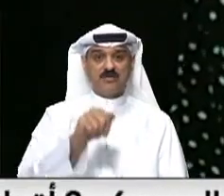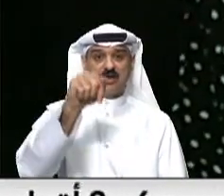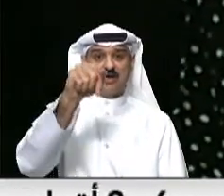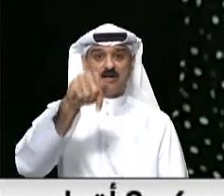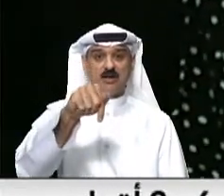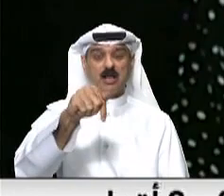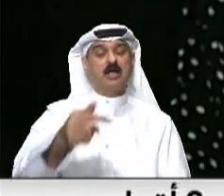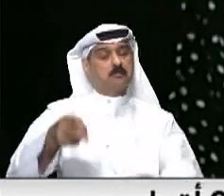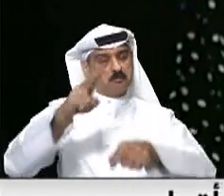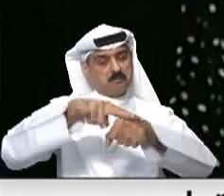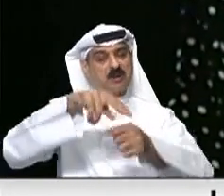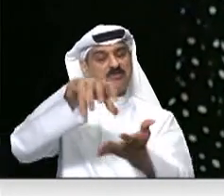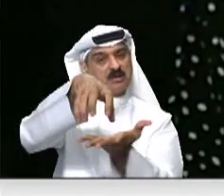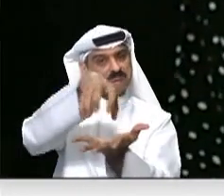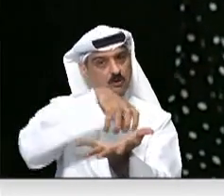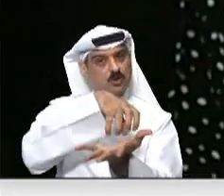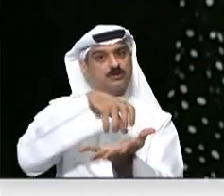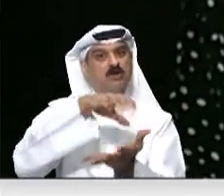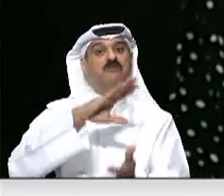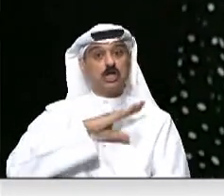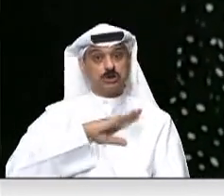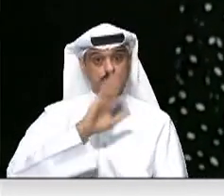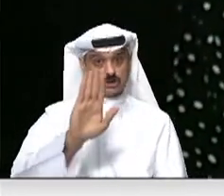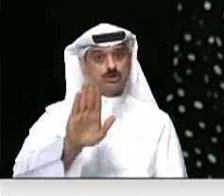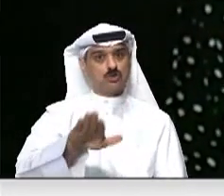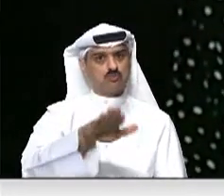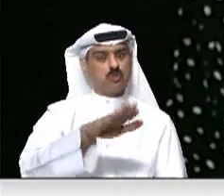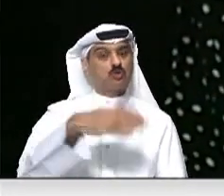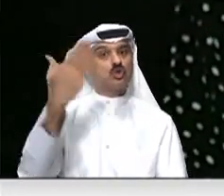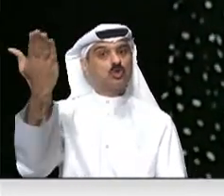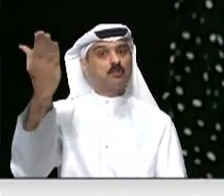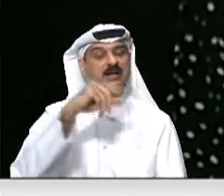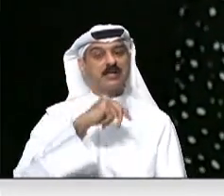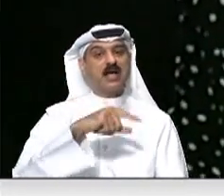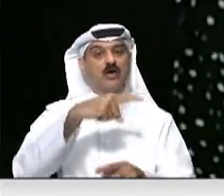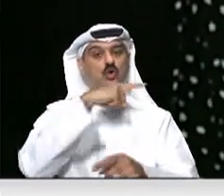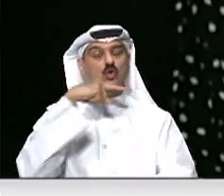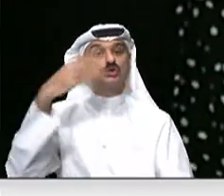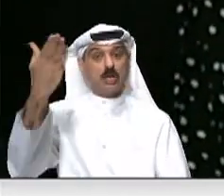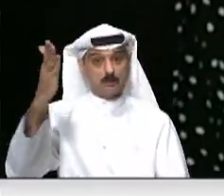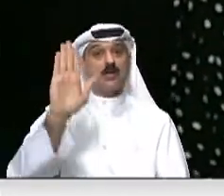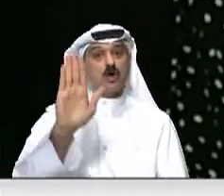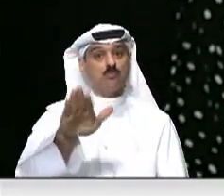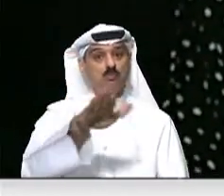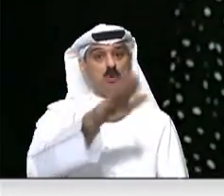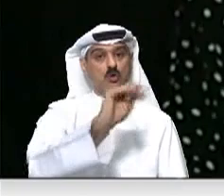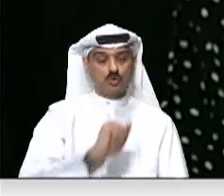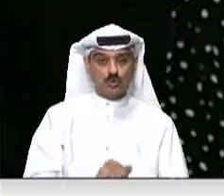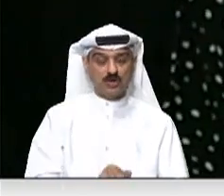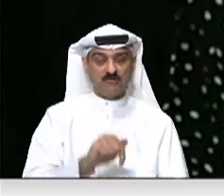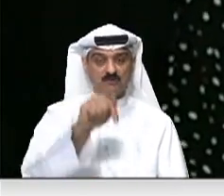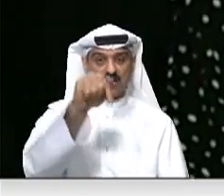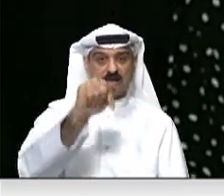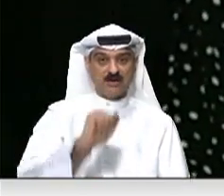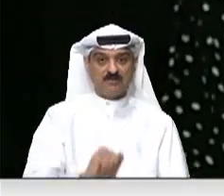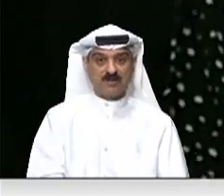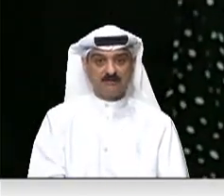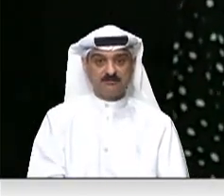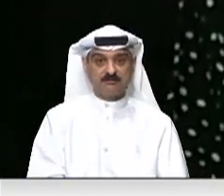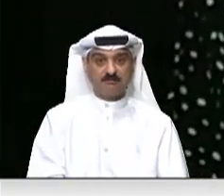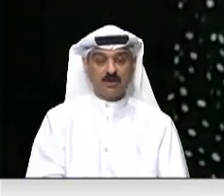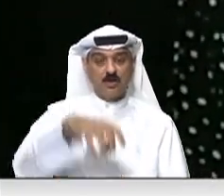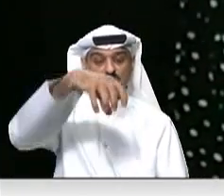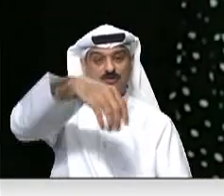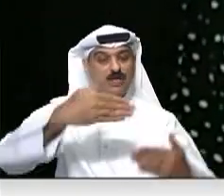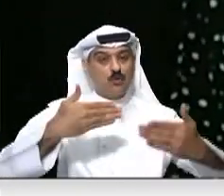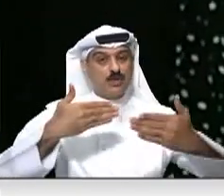بأن هذه المؤسسة لديها قوات خارج روسيا وخاصة في إفريقيا، يعني تتواجد في ما يقارب ب 24 دولة في